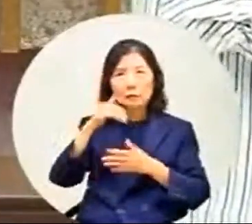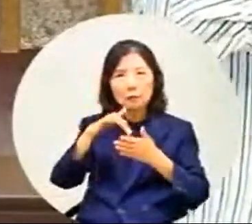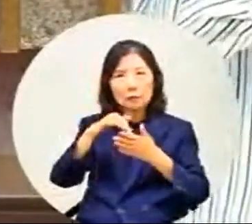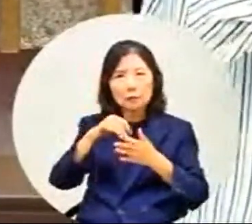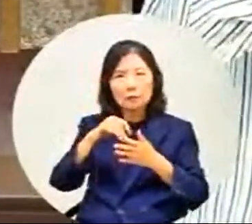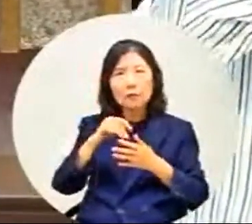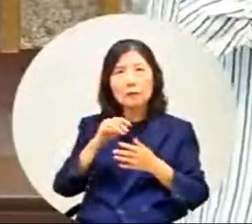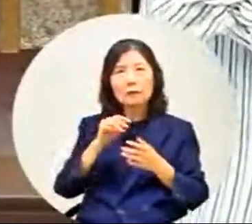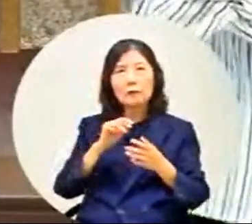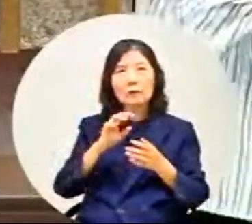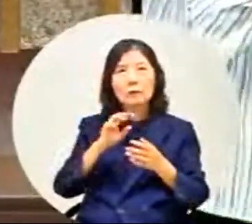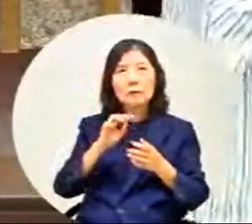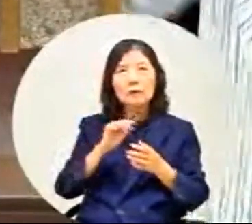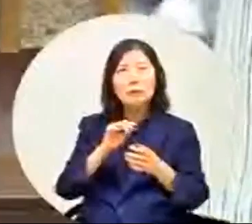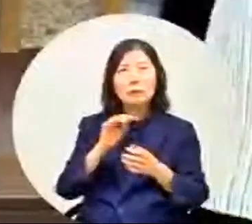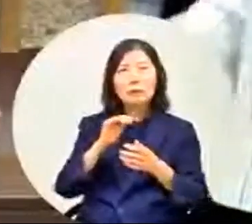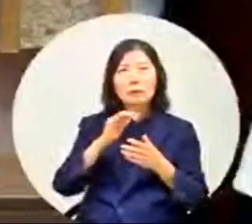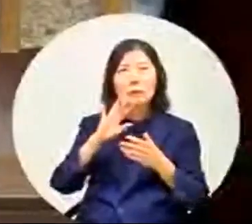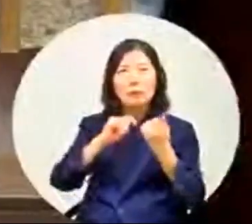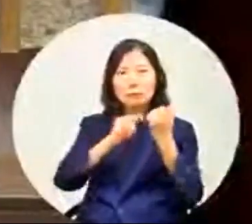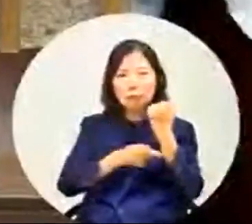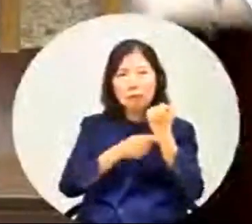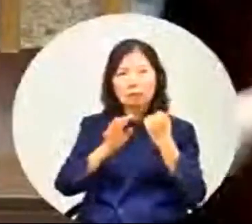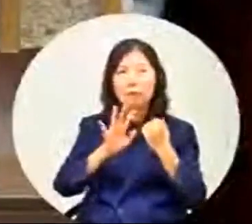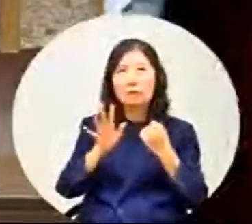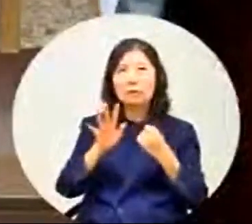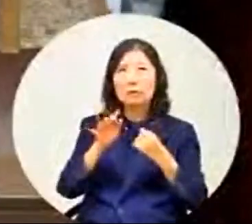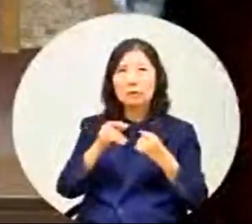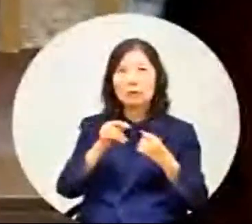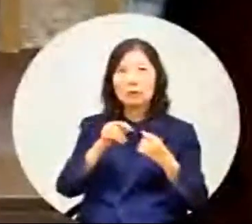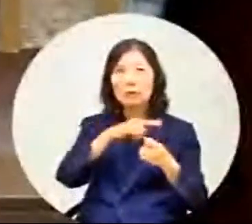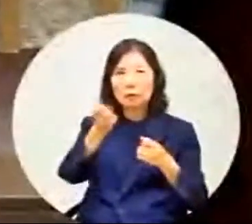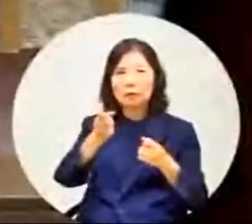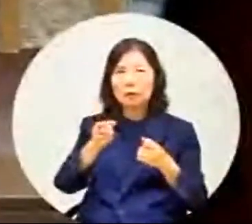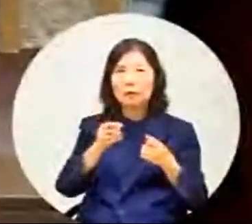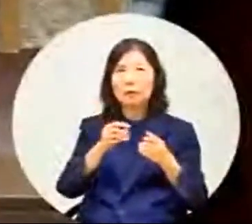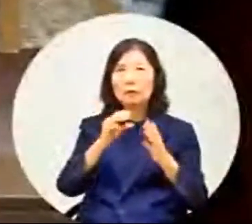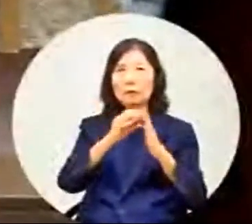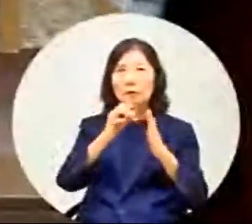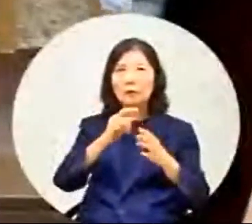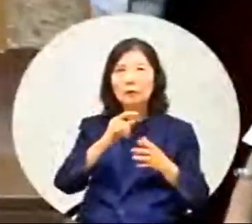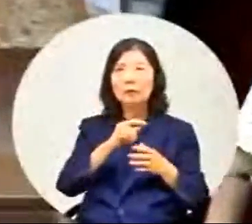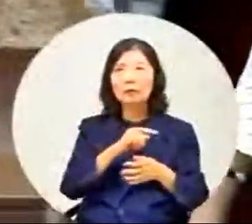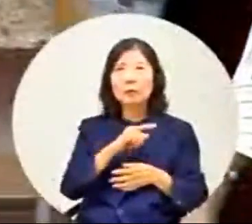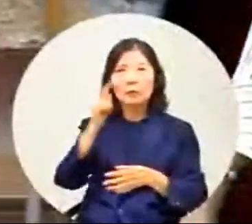式嘛，对不 对, 对, 对, 对， 简单来说。好，下一位请报您的局处以及您的意见。